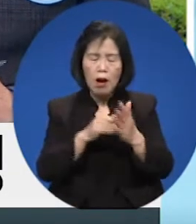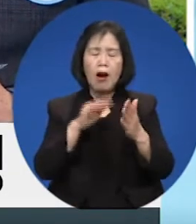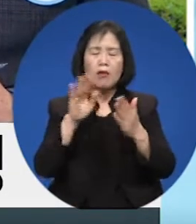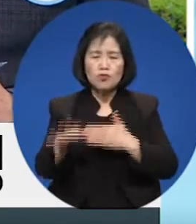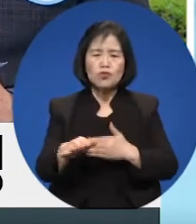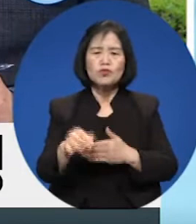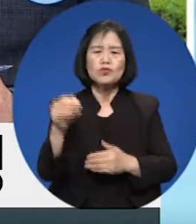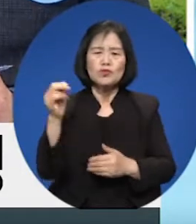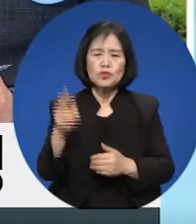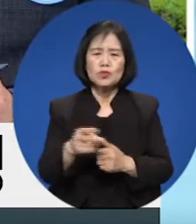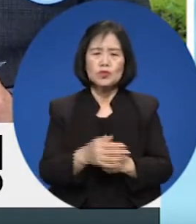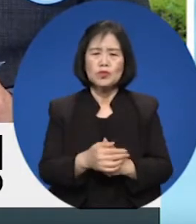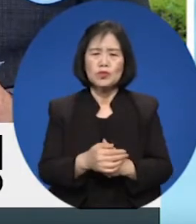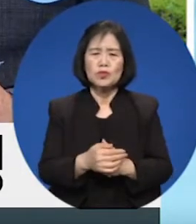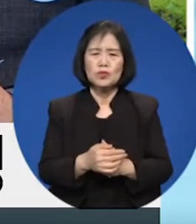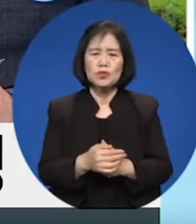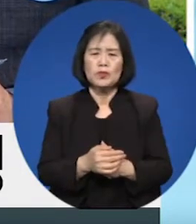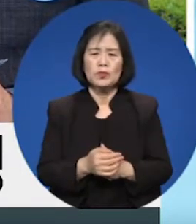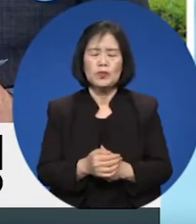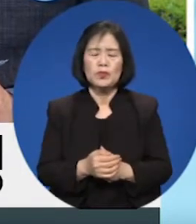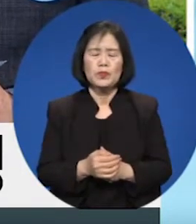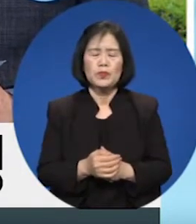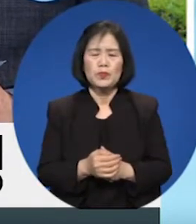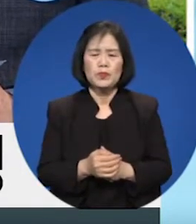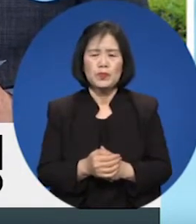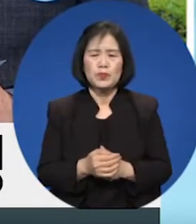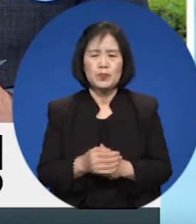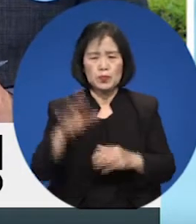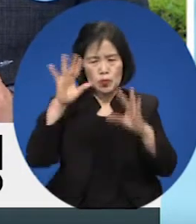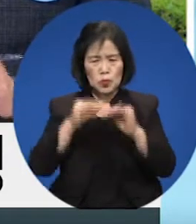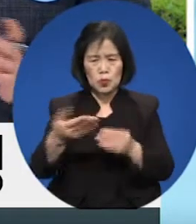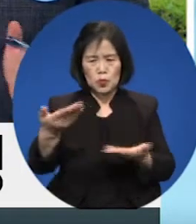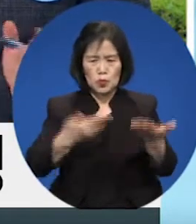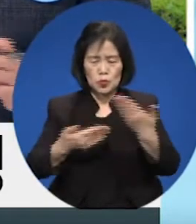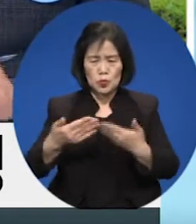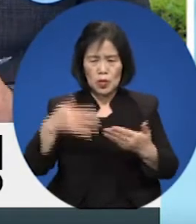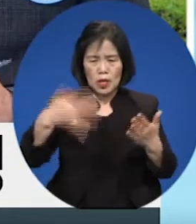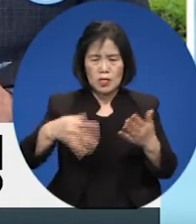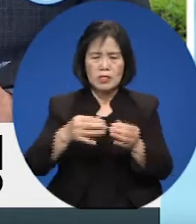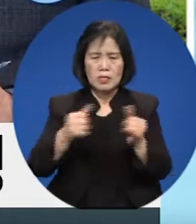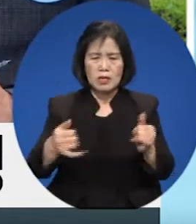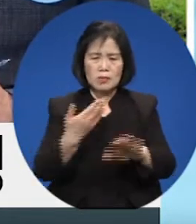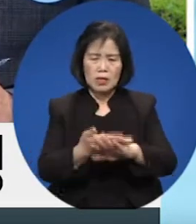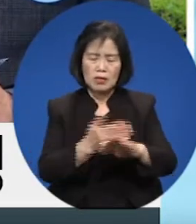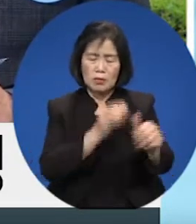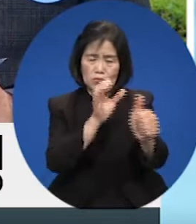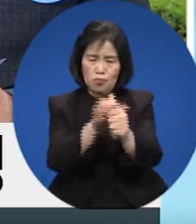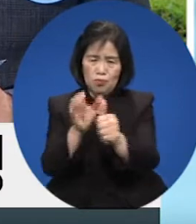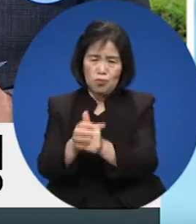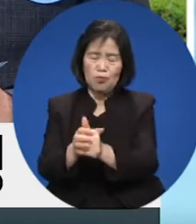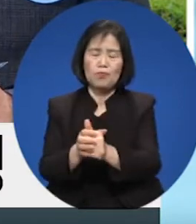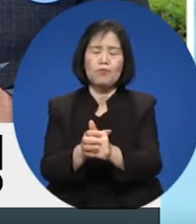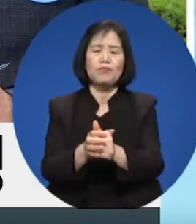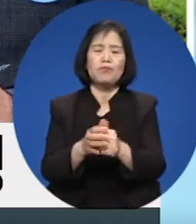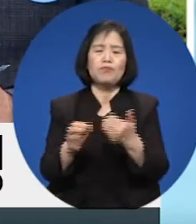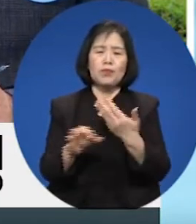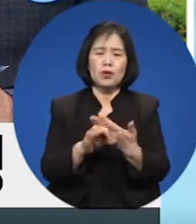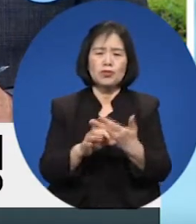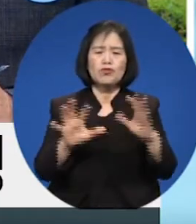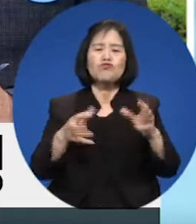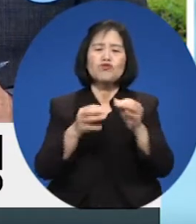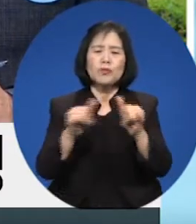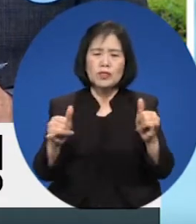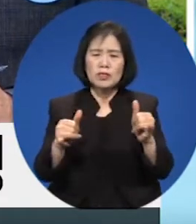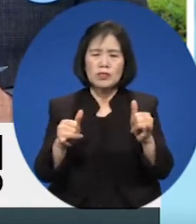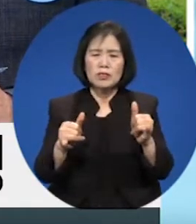뭐 말씀하신대로 미제 주자는 또 젊어 따른 대로가 있고 이렇게 해서는 지금 뭐 우리 국민들이